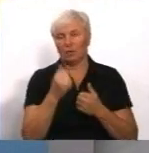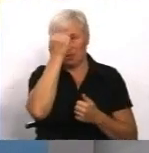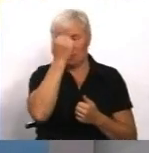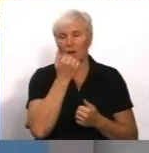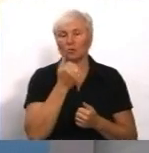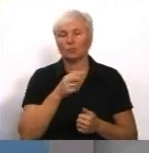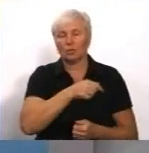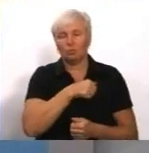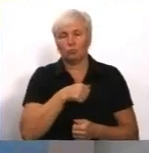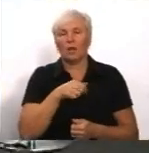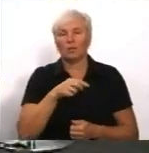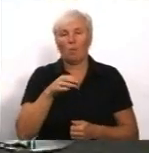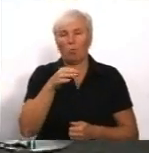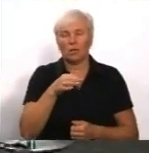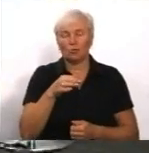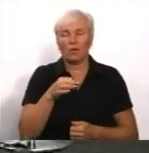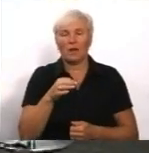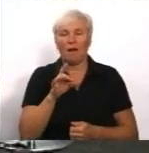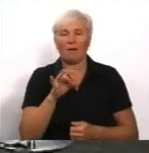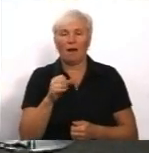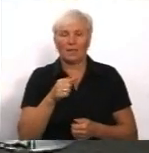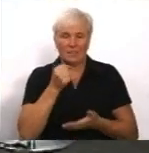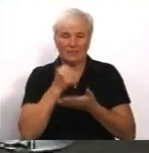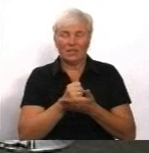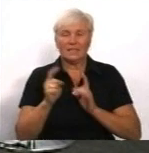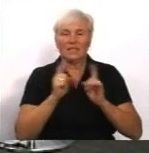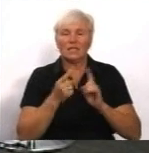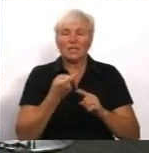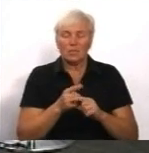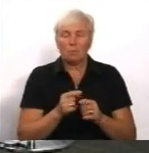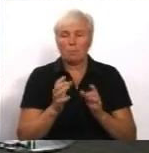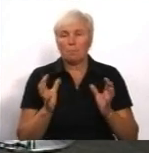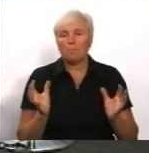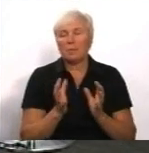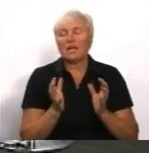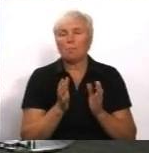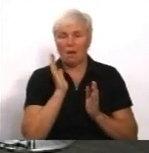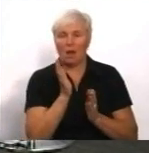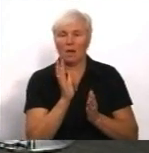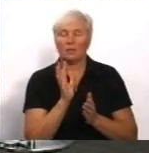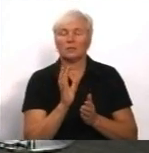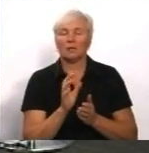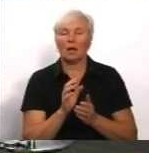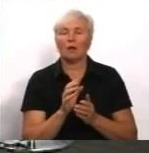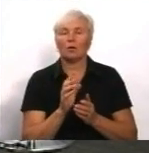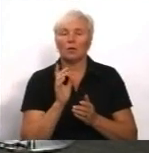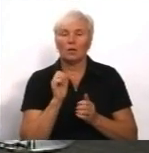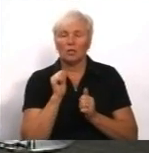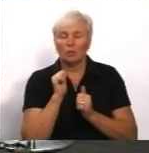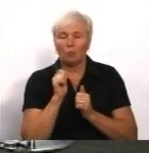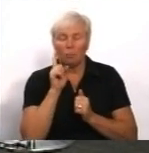ради, затверджена на сесії. Тому цим ми переймаємося абсолютно незалежно. Жалко, що поки що